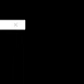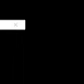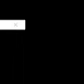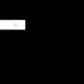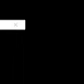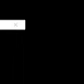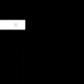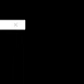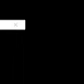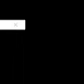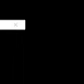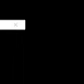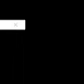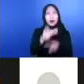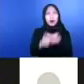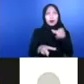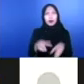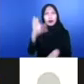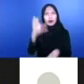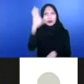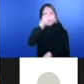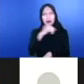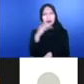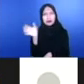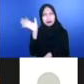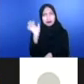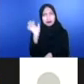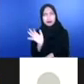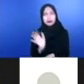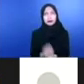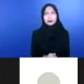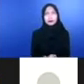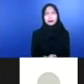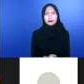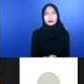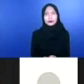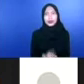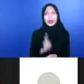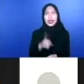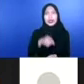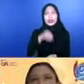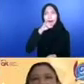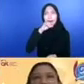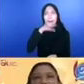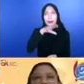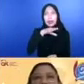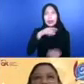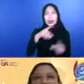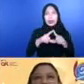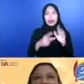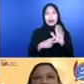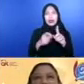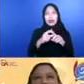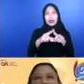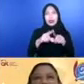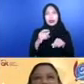paham. Dulu itu pada tahun 2012 pertama kali bank Andara, juga ada riset